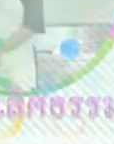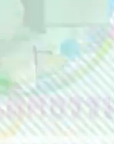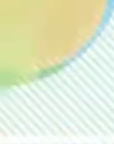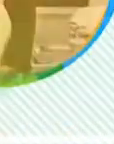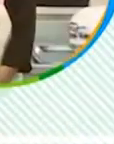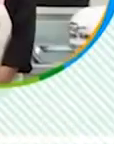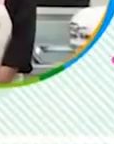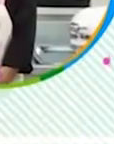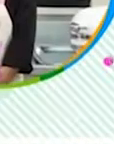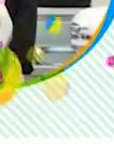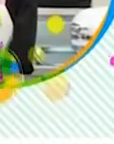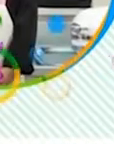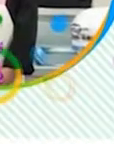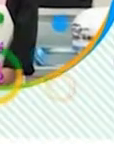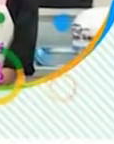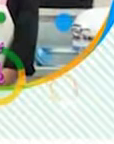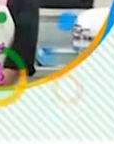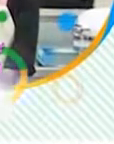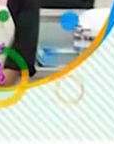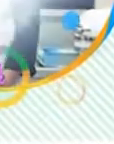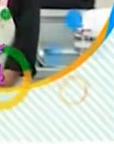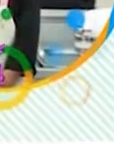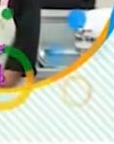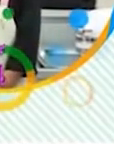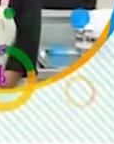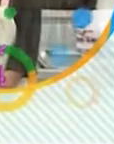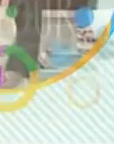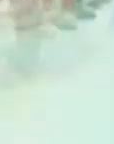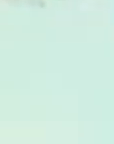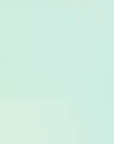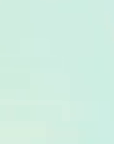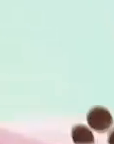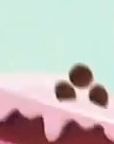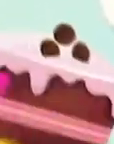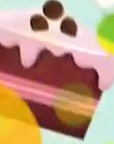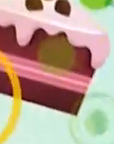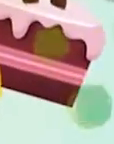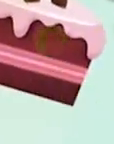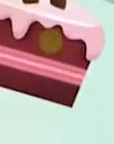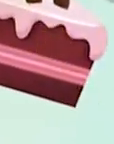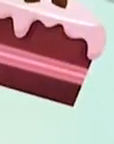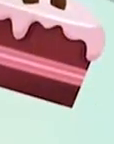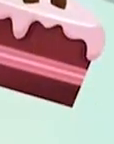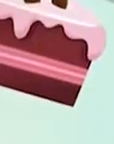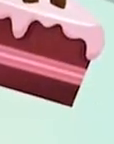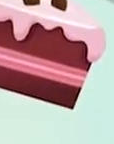าทางนี้จะบอกวิธีทำ